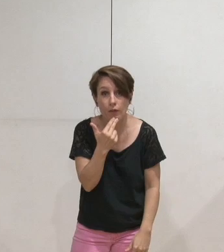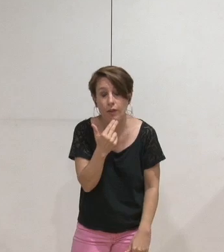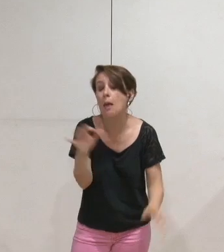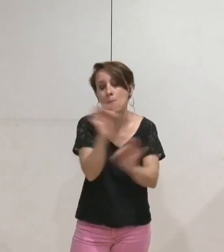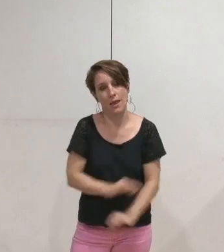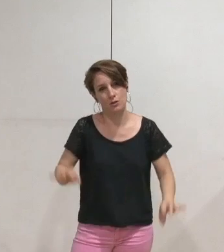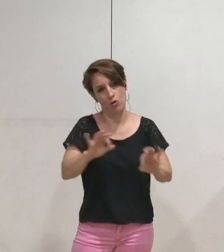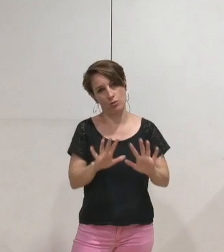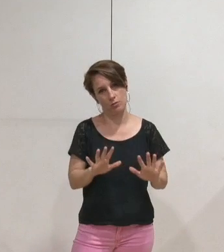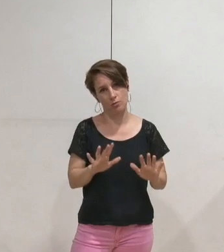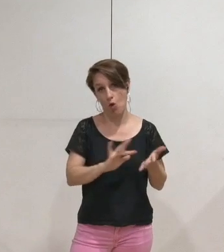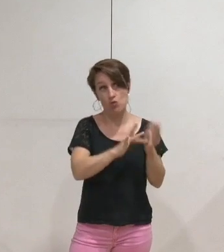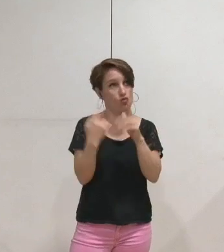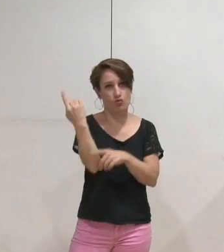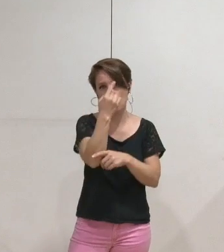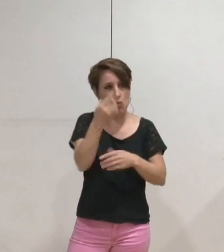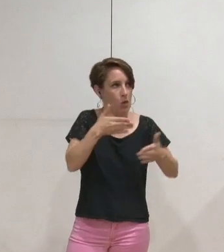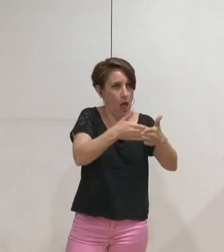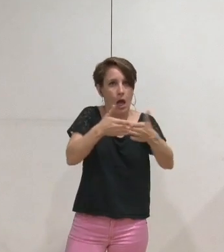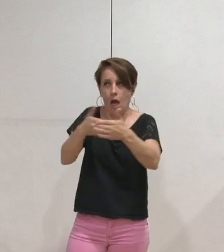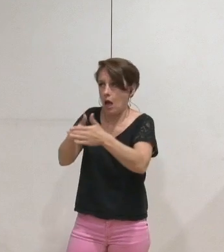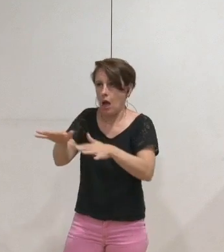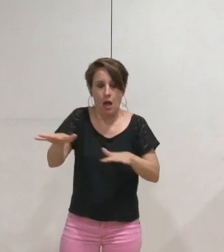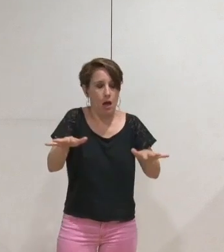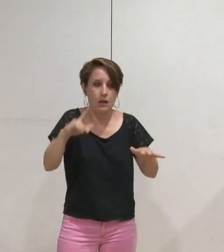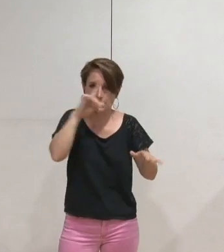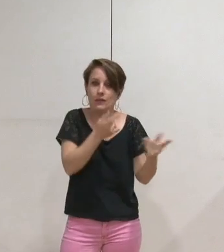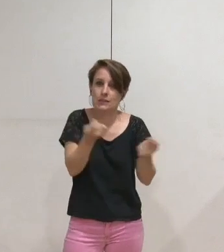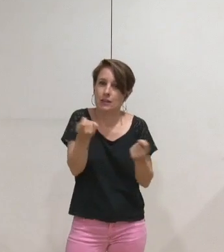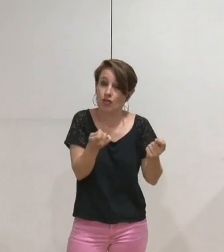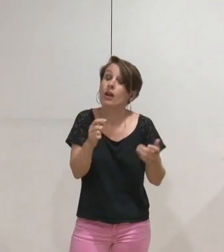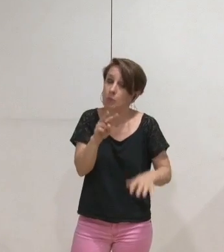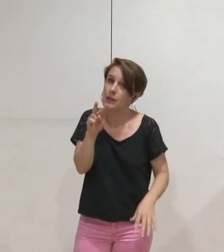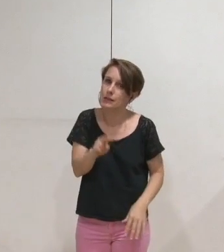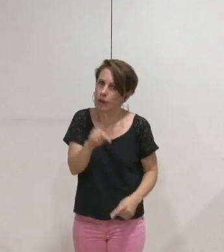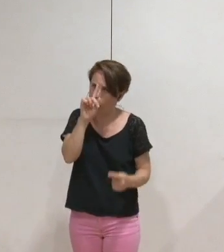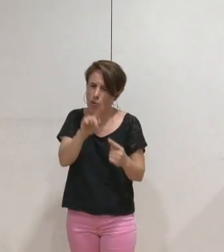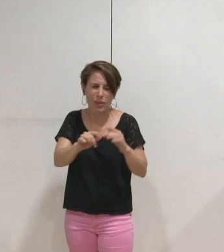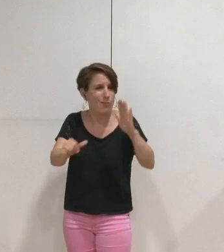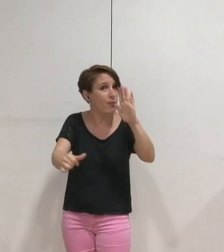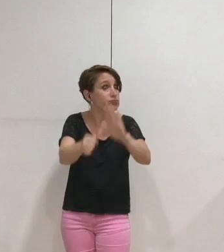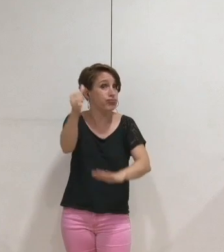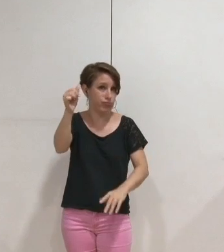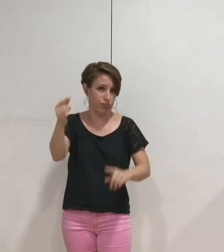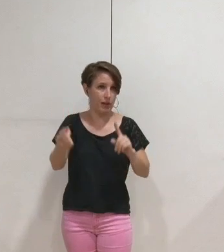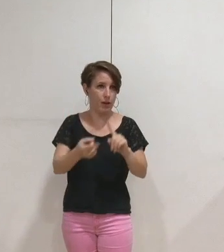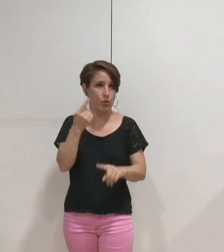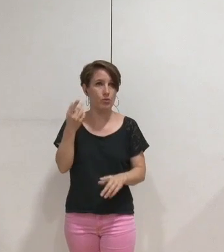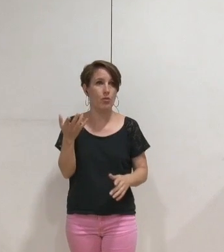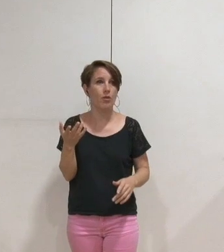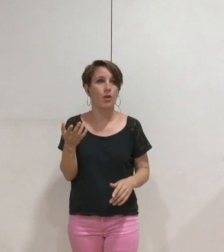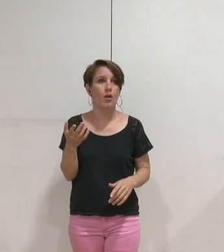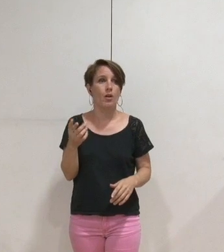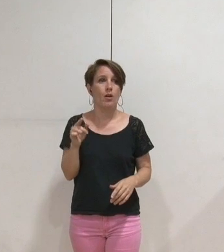avancer sur cette questionl qui pourtant est une question centrale pour revenir sur cette erreur ou